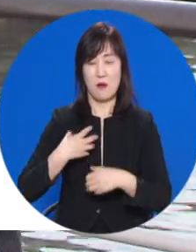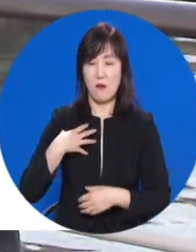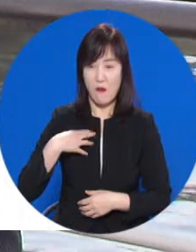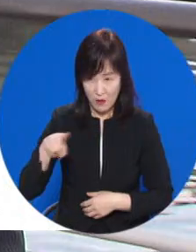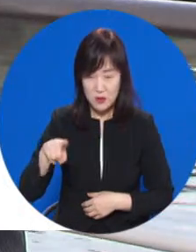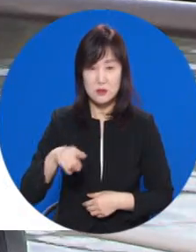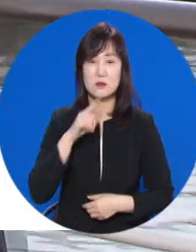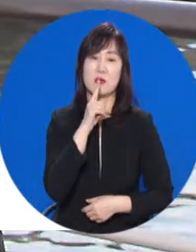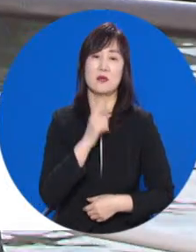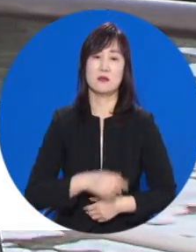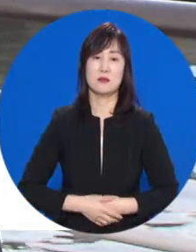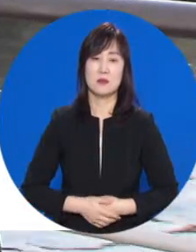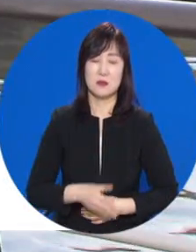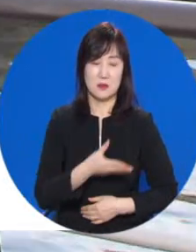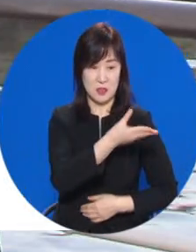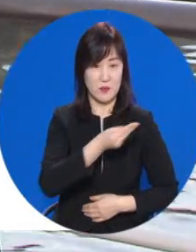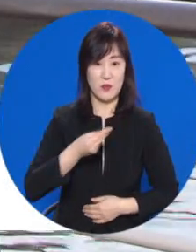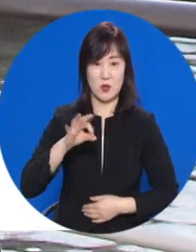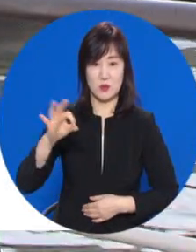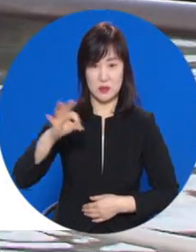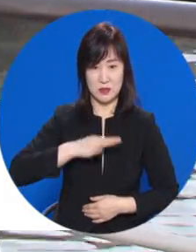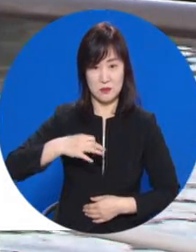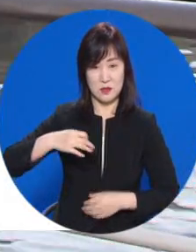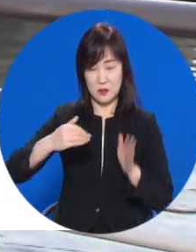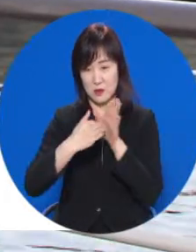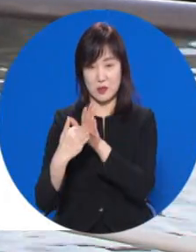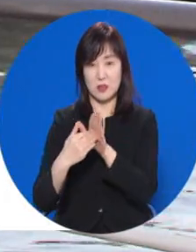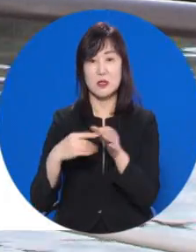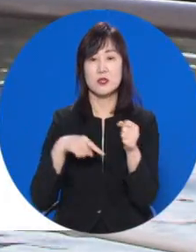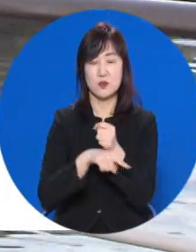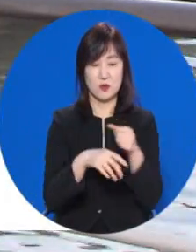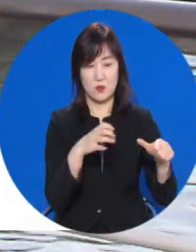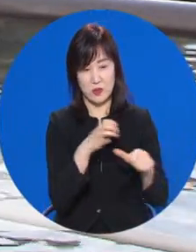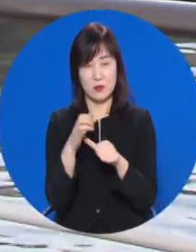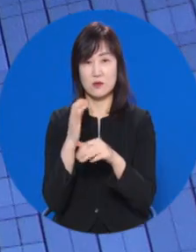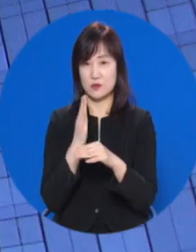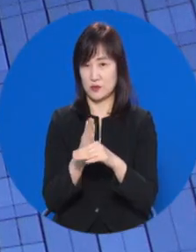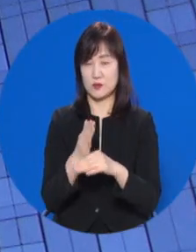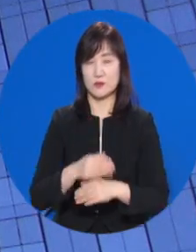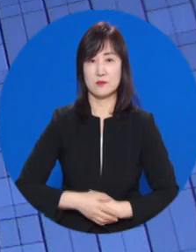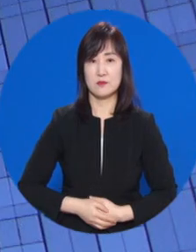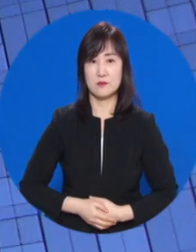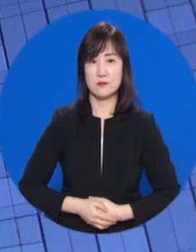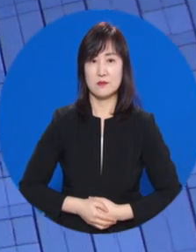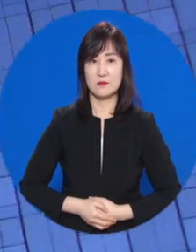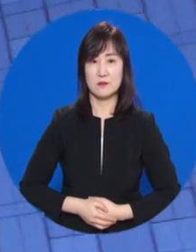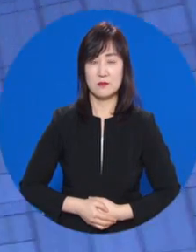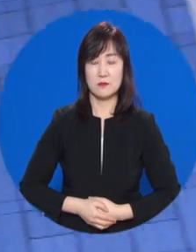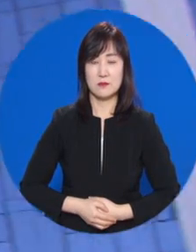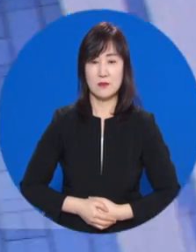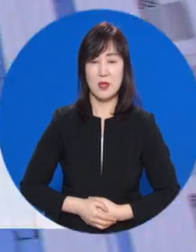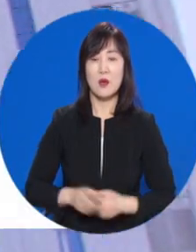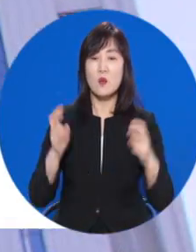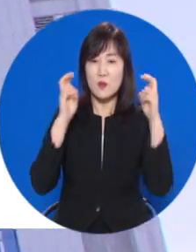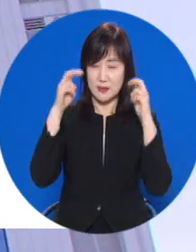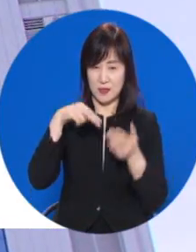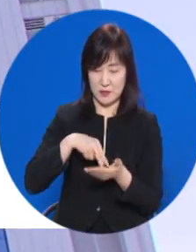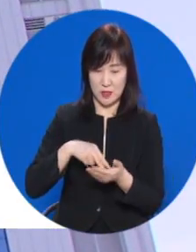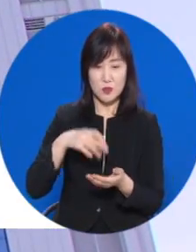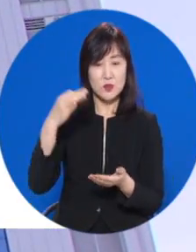그냥 알아서 해라. 임료를 지급을 거절할 수 있는 명분으로 전략을 했고. 그러나 운영사는